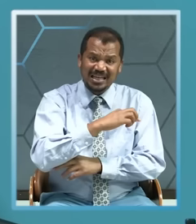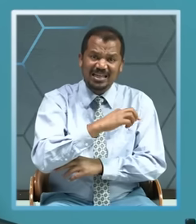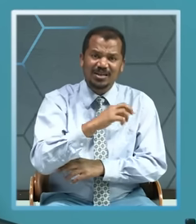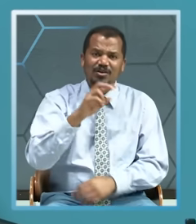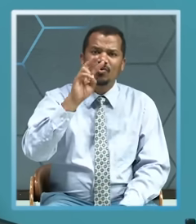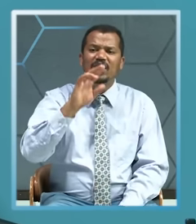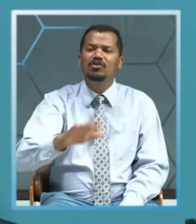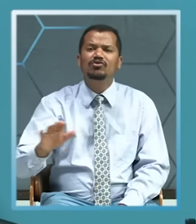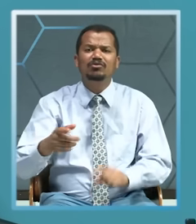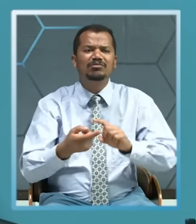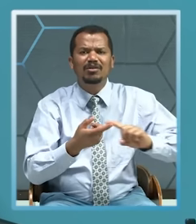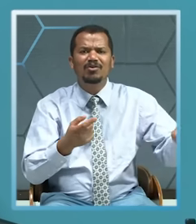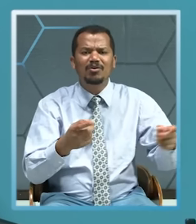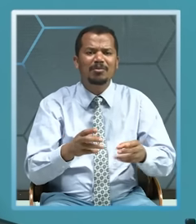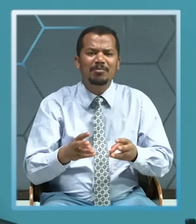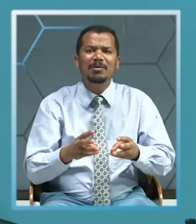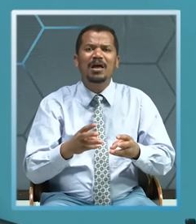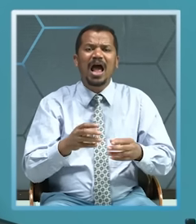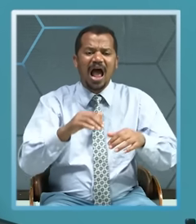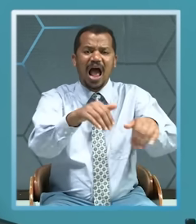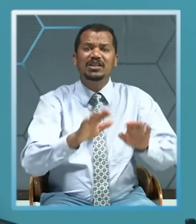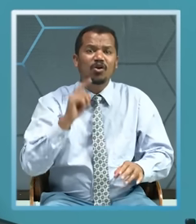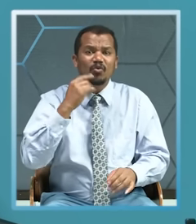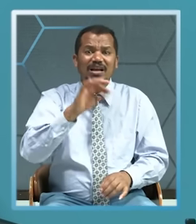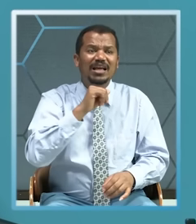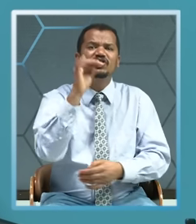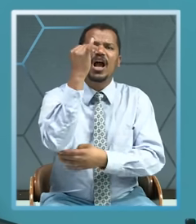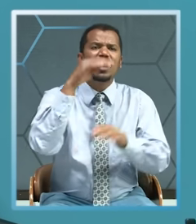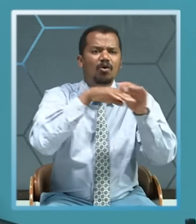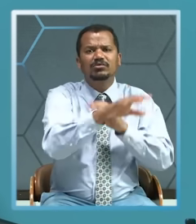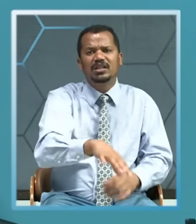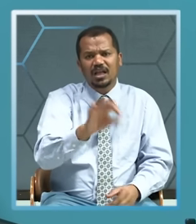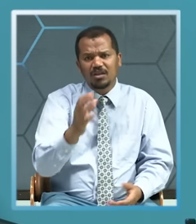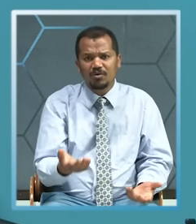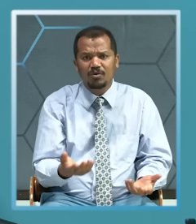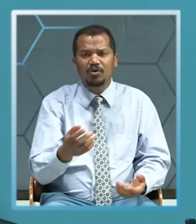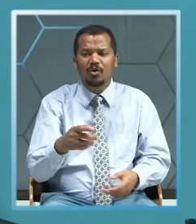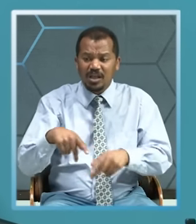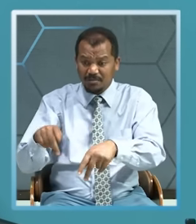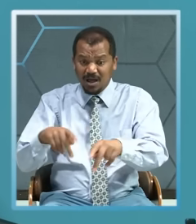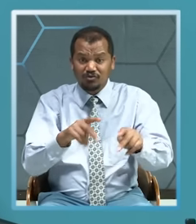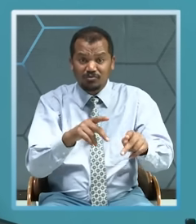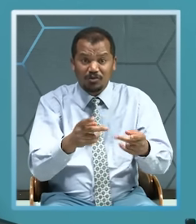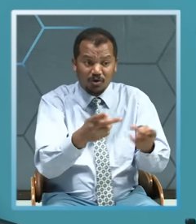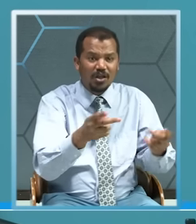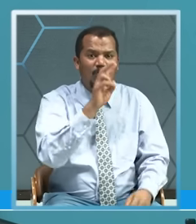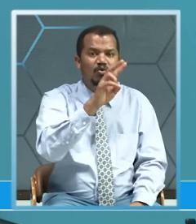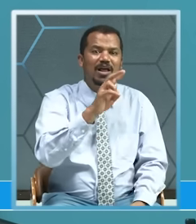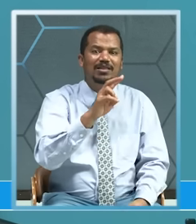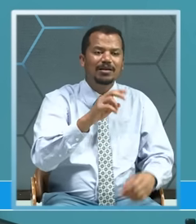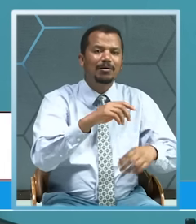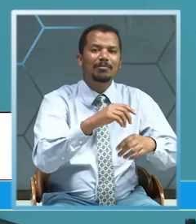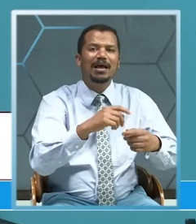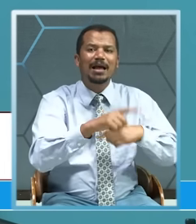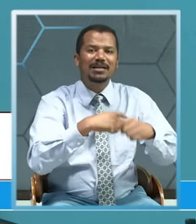ቀን ሁለት ልጆች ገለው የትም አስከሬናቸው እንዳይገኝ ጫካ ነው ተጥለው የተገኙት። ሁለተኛ ከሚያርሱበት ቦታ ሁለት ልጆች